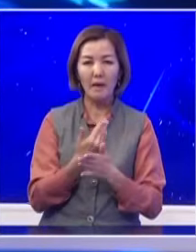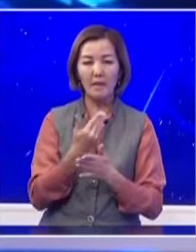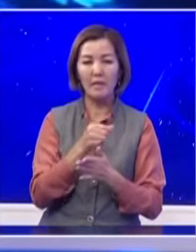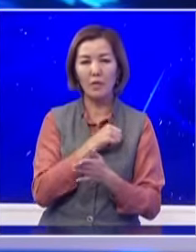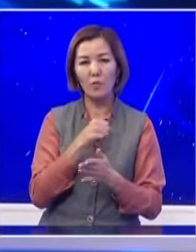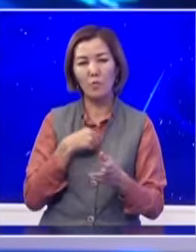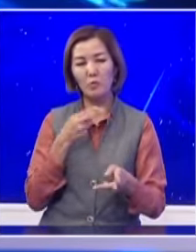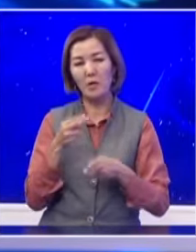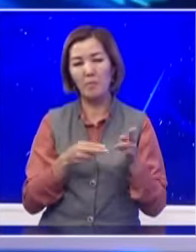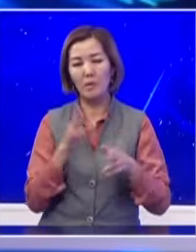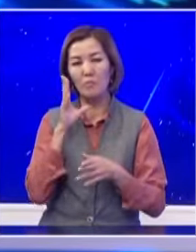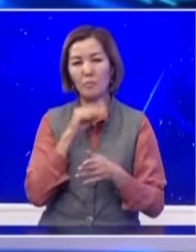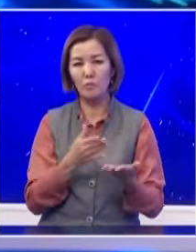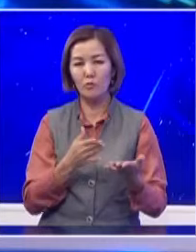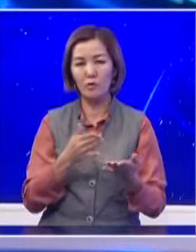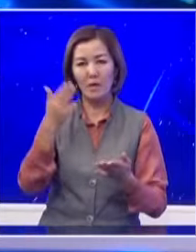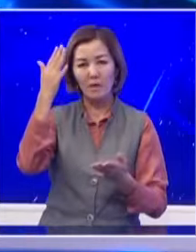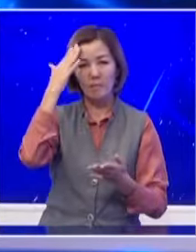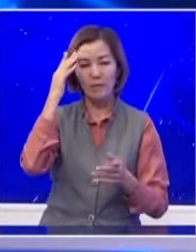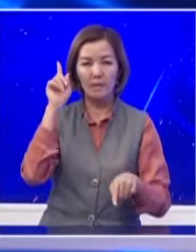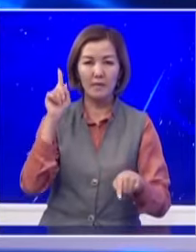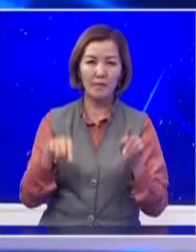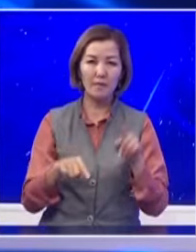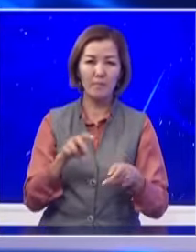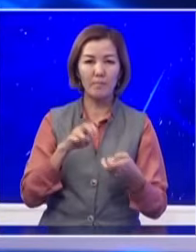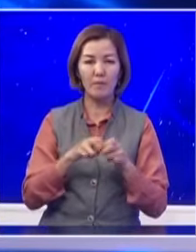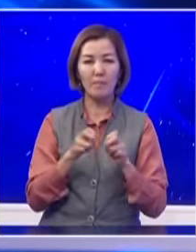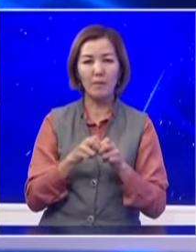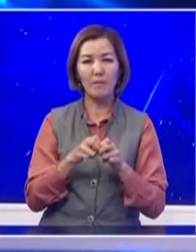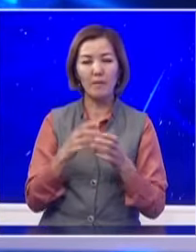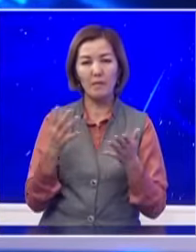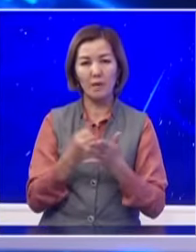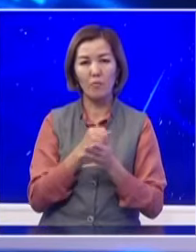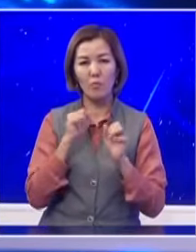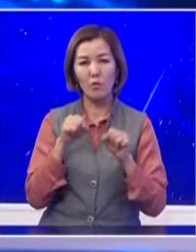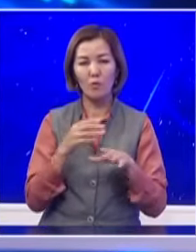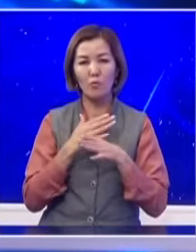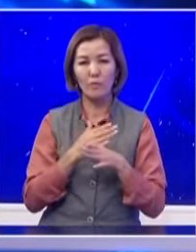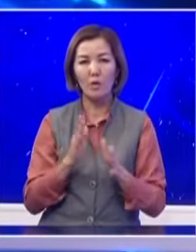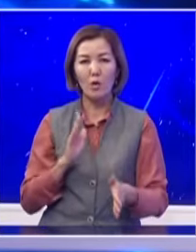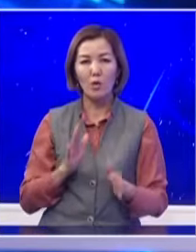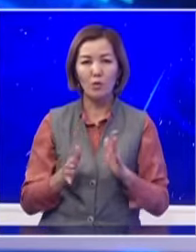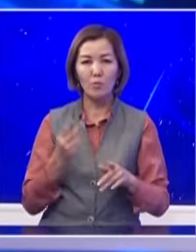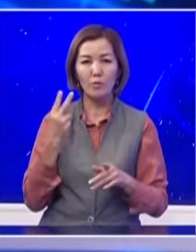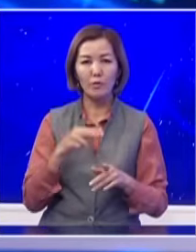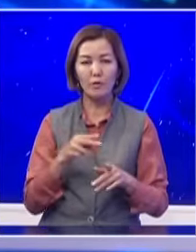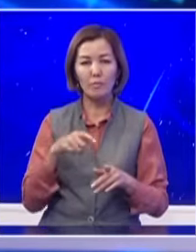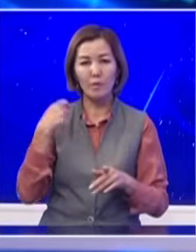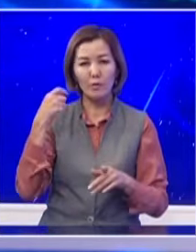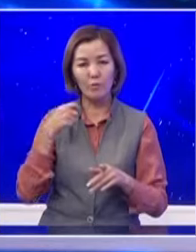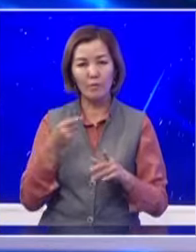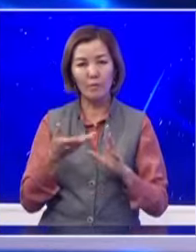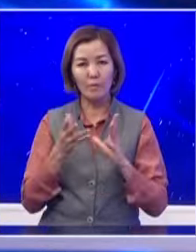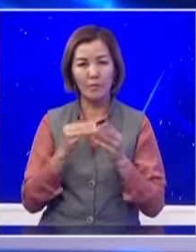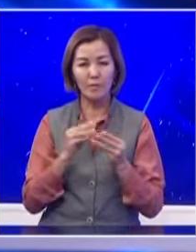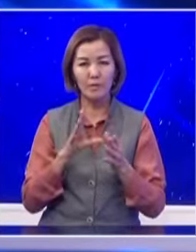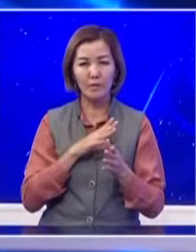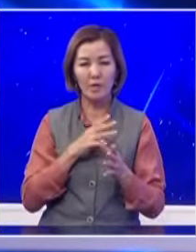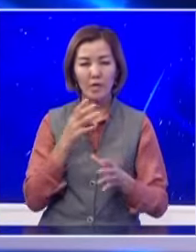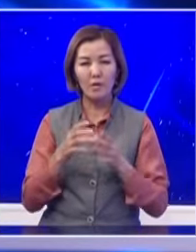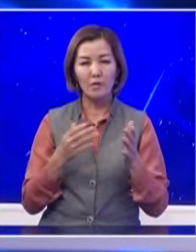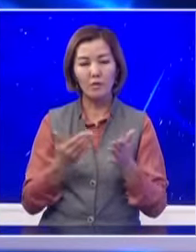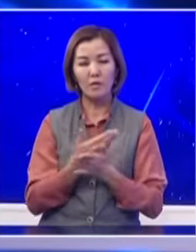Бұл дәрігерлерге мидың кей тұсында туындайтын мәселелерді анықтауға көмектеседі. Робот әзірге 20-ға жуық таспаны сараптап шыққан. Осы және